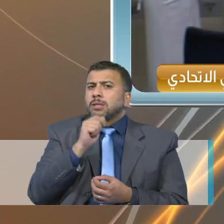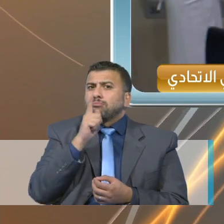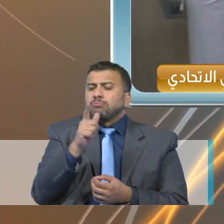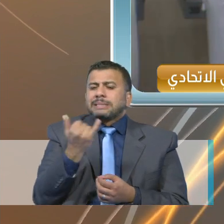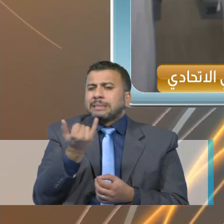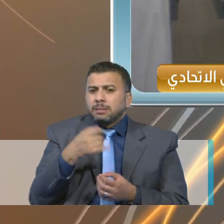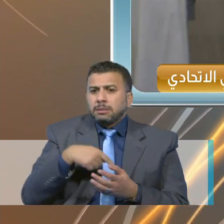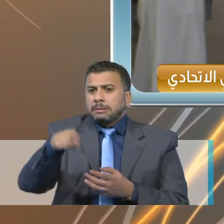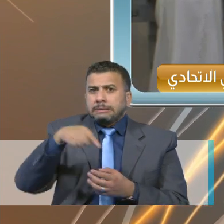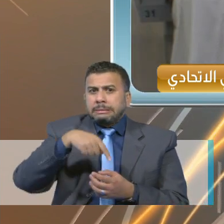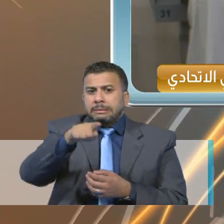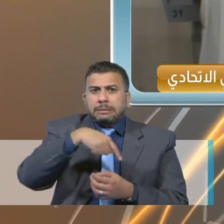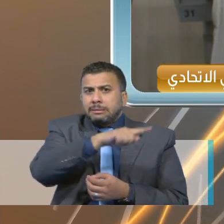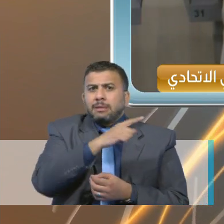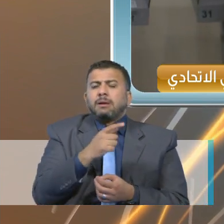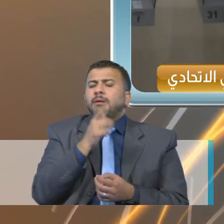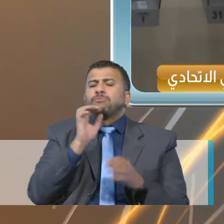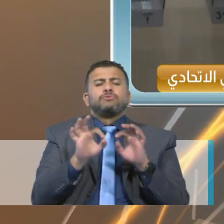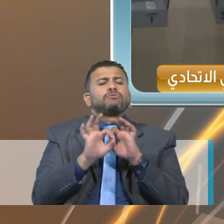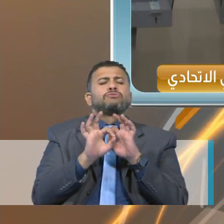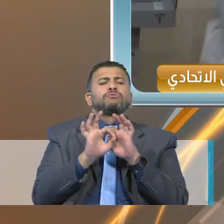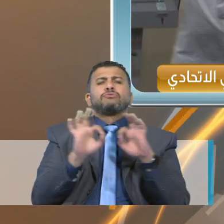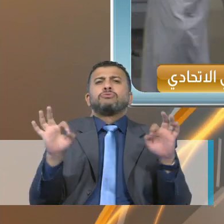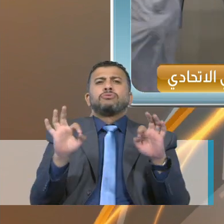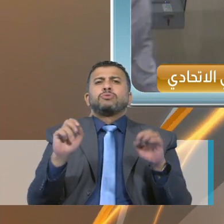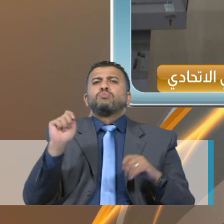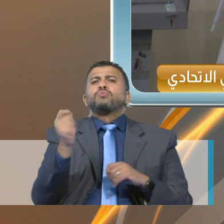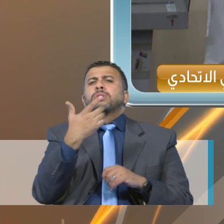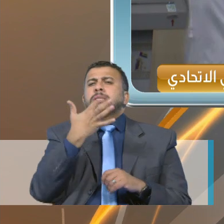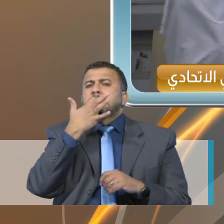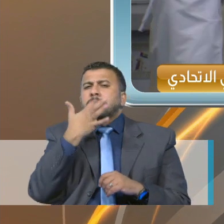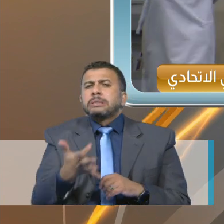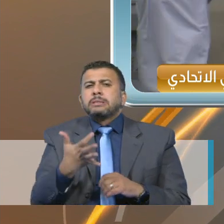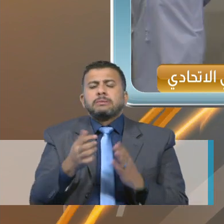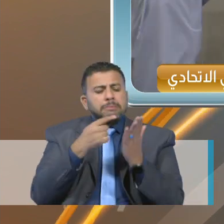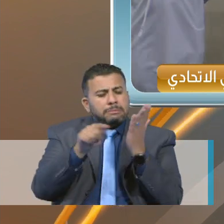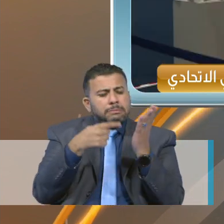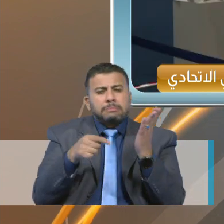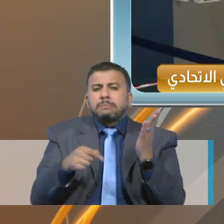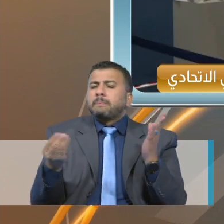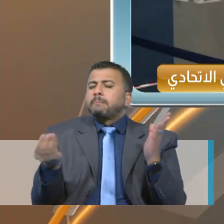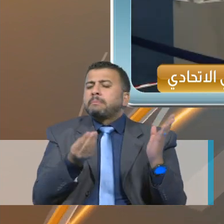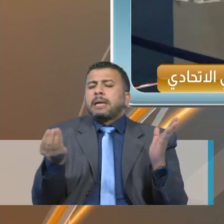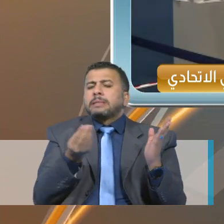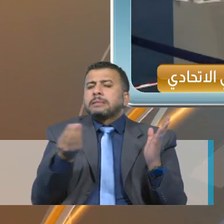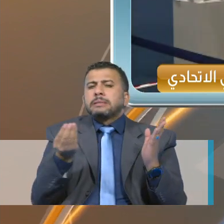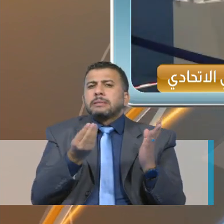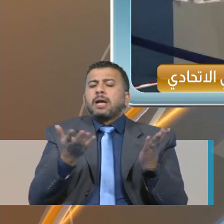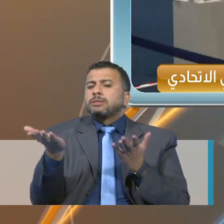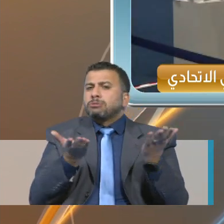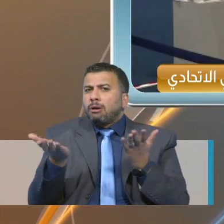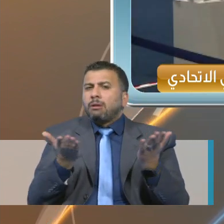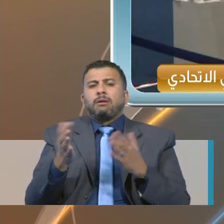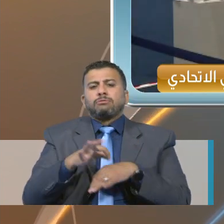إليها، وتم توفير كل ما يكفل سرعة وسهولة إتمام عملية التصويت من متطلبات إدارية